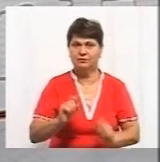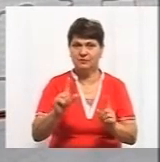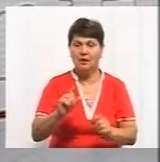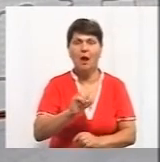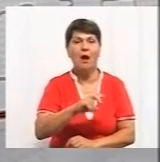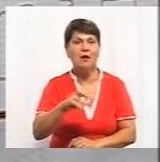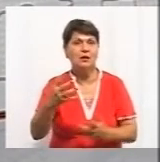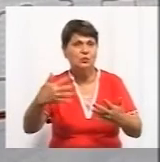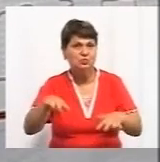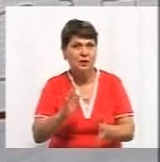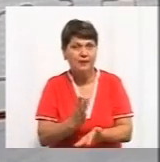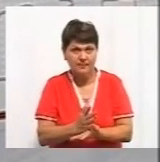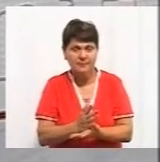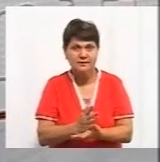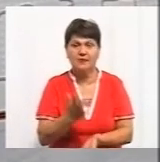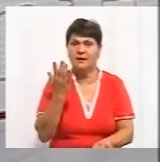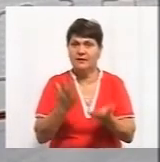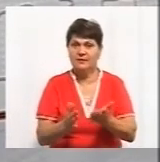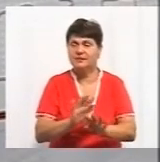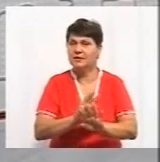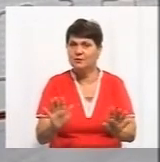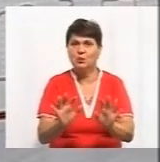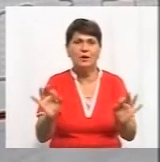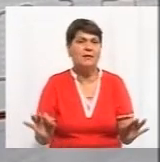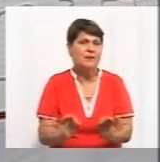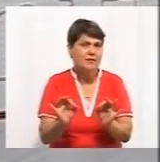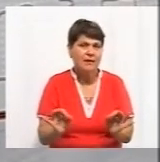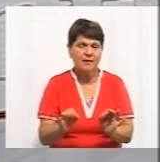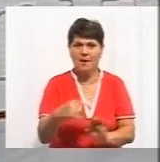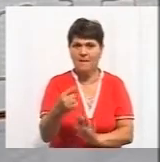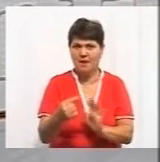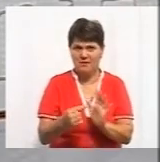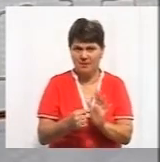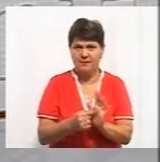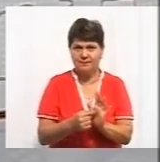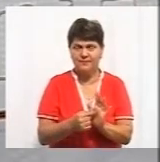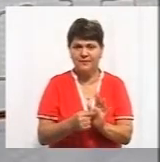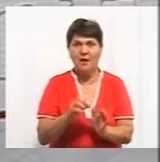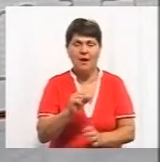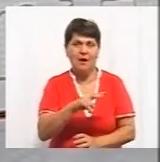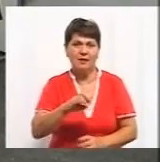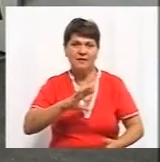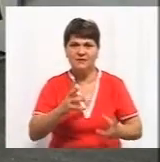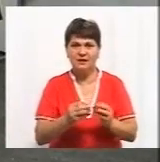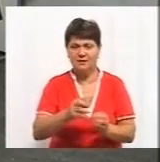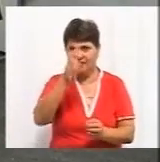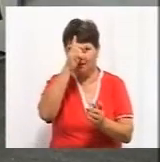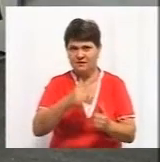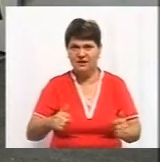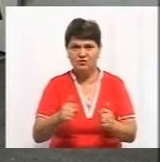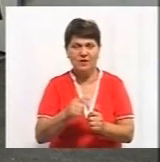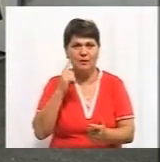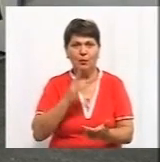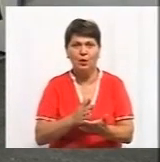є якесь підняття. Якщо не буде ніяких таких питань, ну, але взагалі в державі зараз є політика для